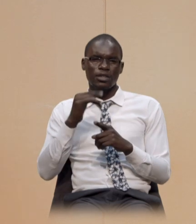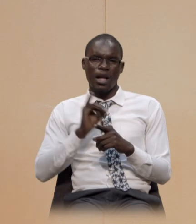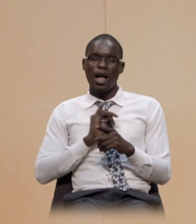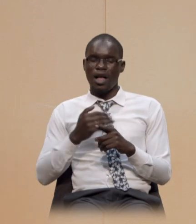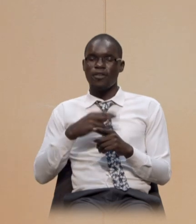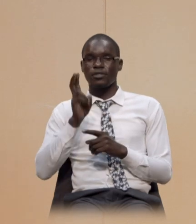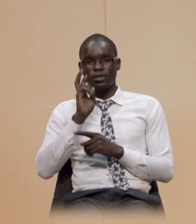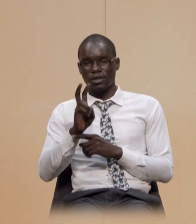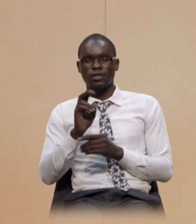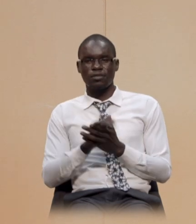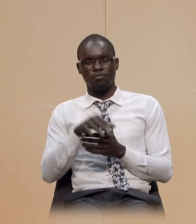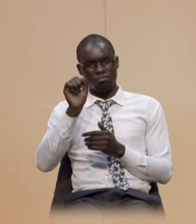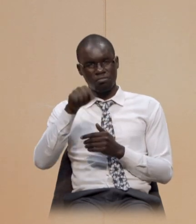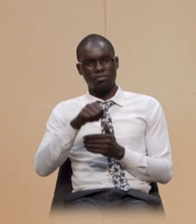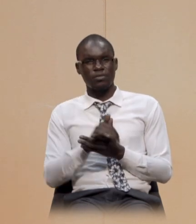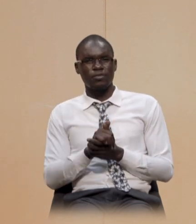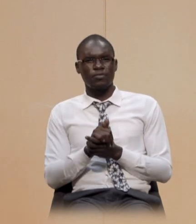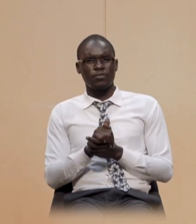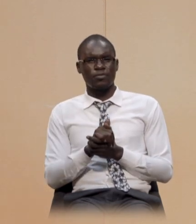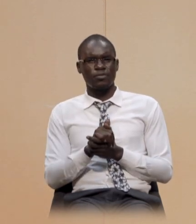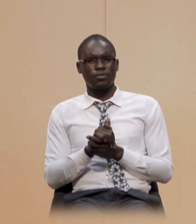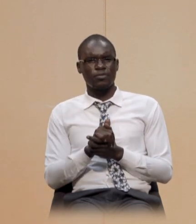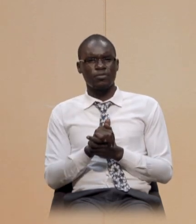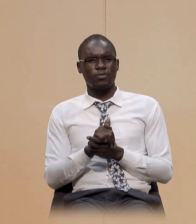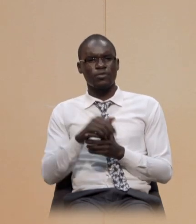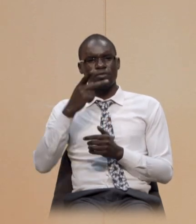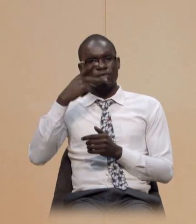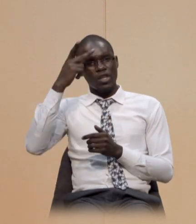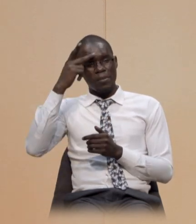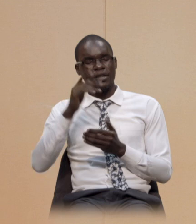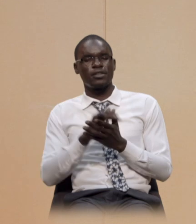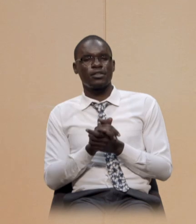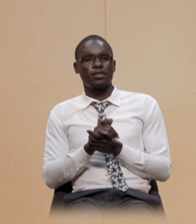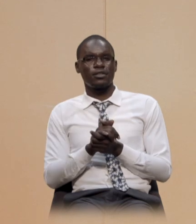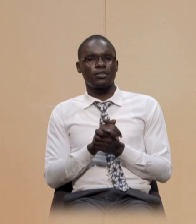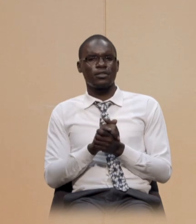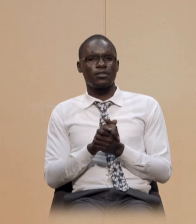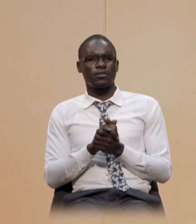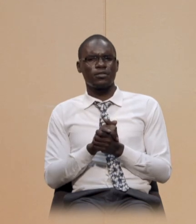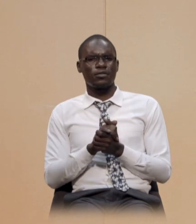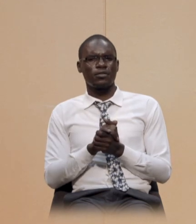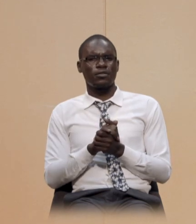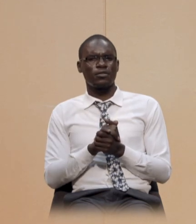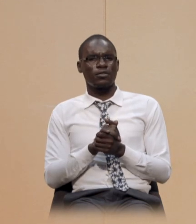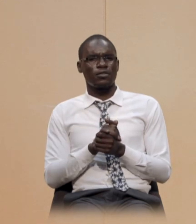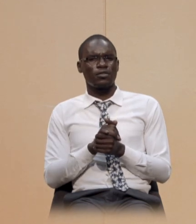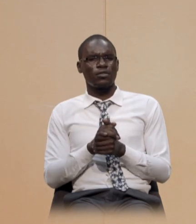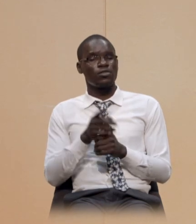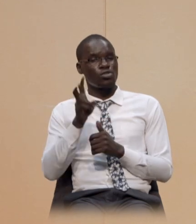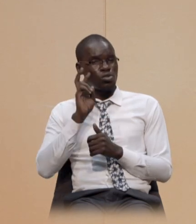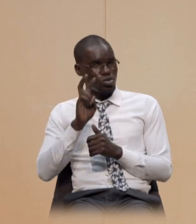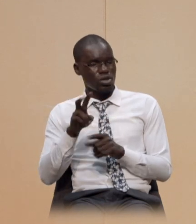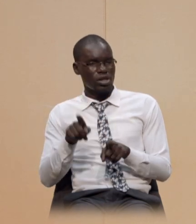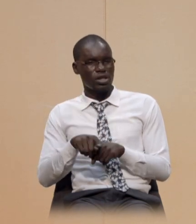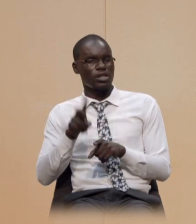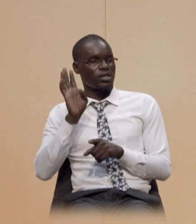nimeona. Kwa hivyo ni mzazi. Kwa hivyo katika parenting, you can know, you can see,